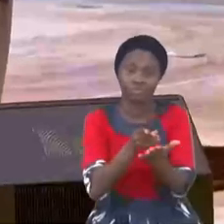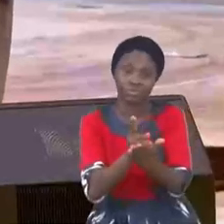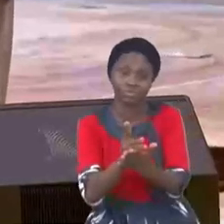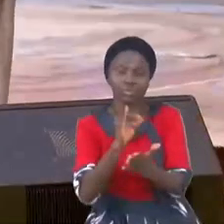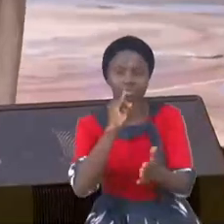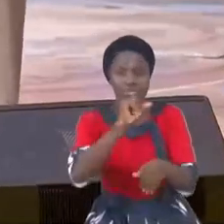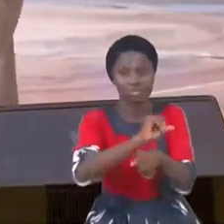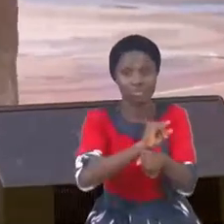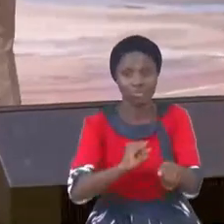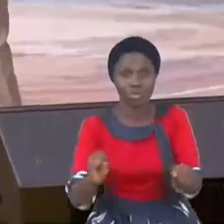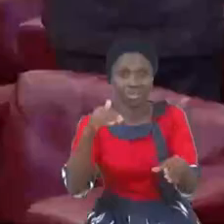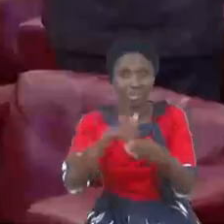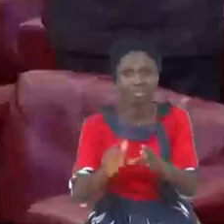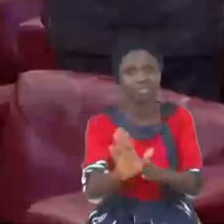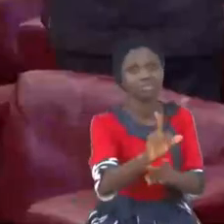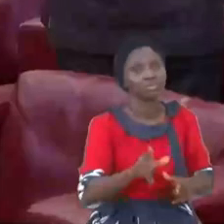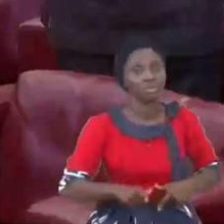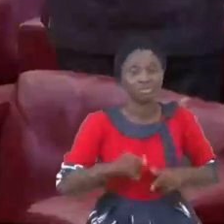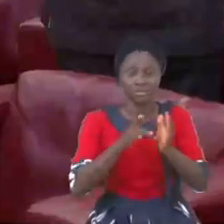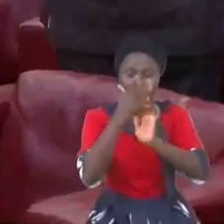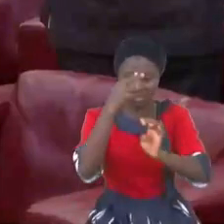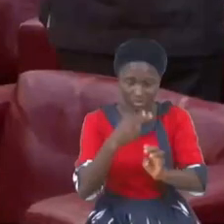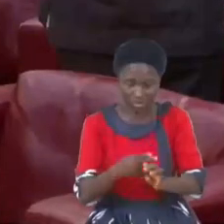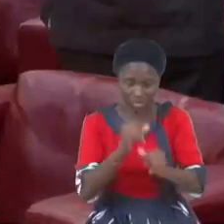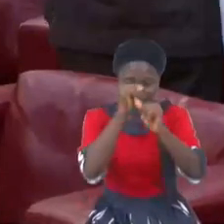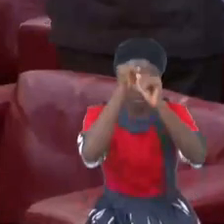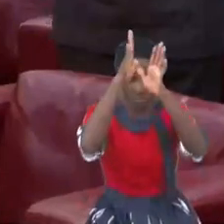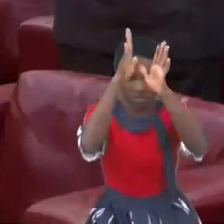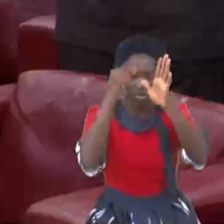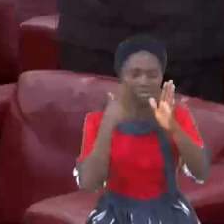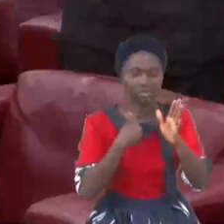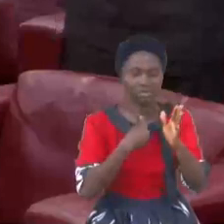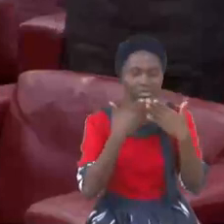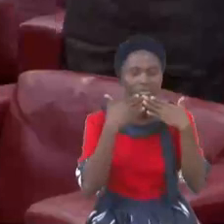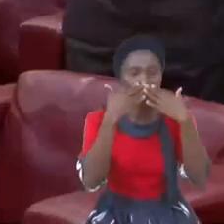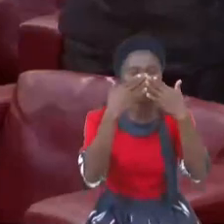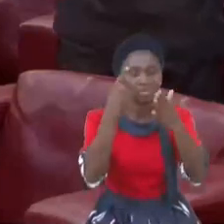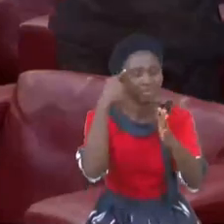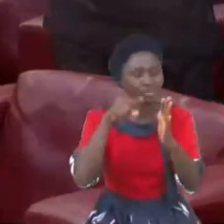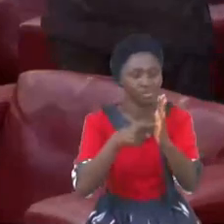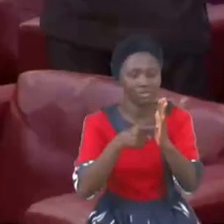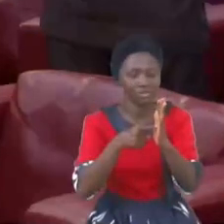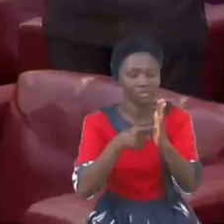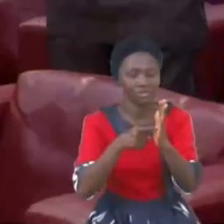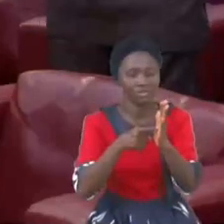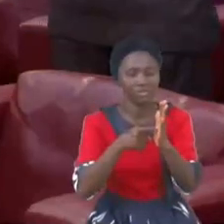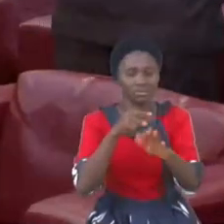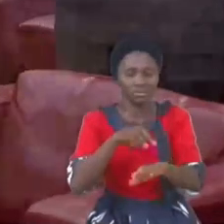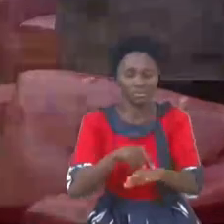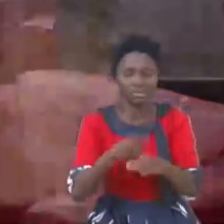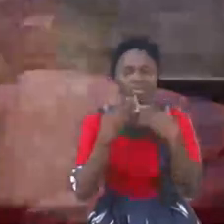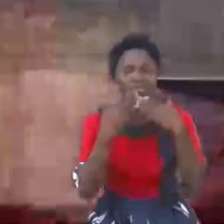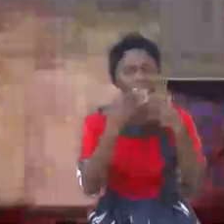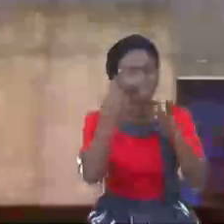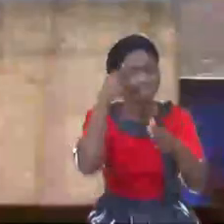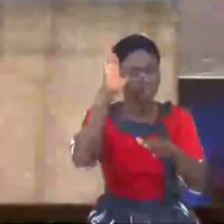que la vérité de l'évangile travaille en vous. Père, nous te remercions pour ce moment. Merci pour ton appel.